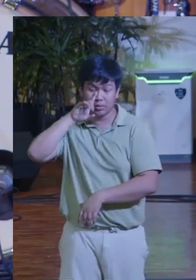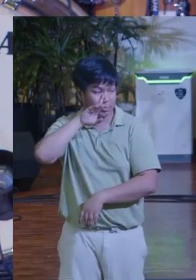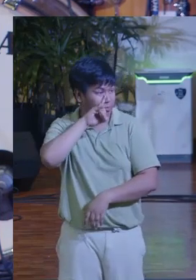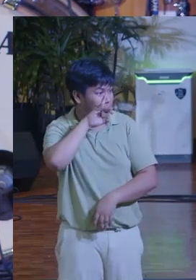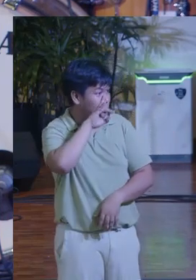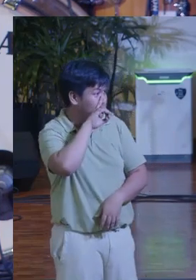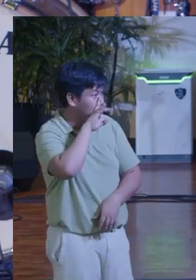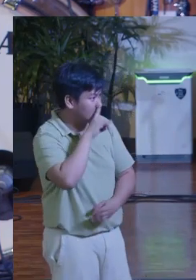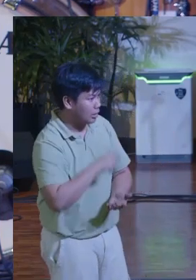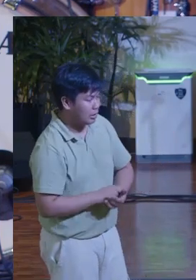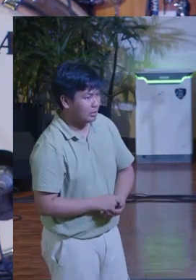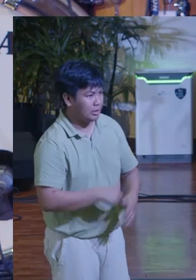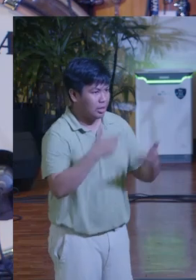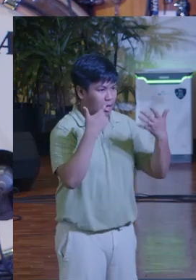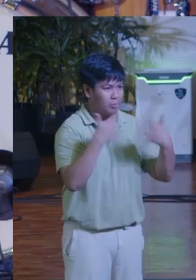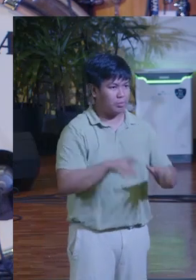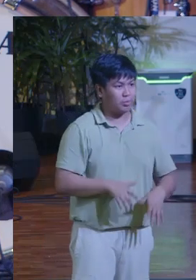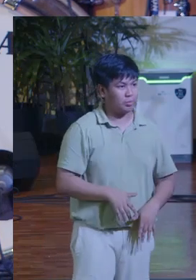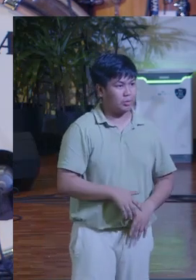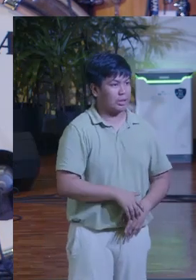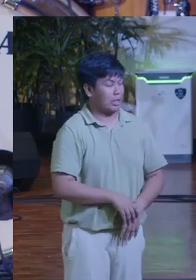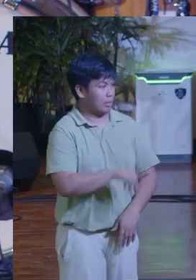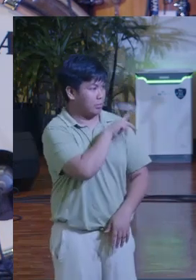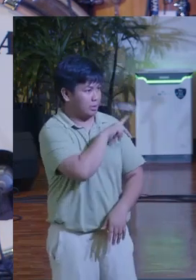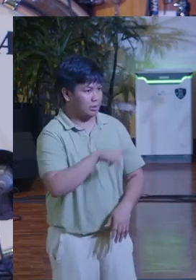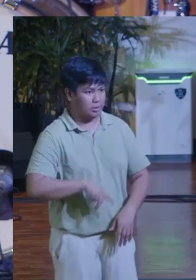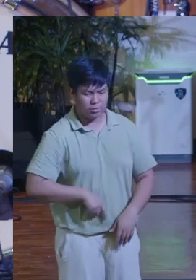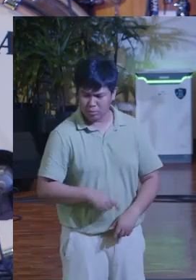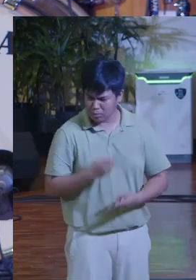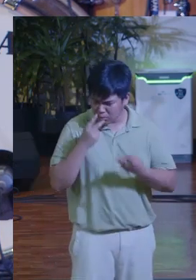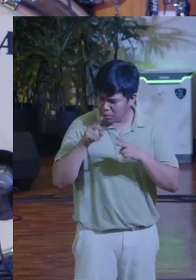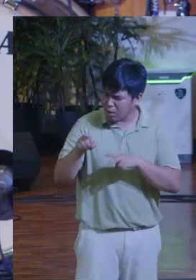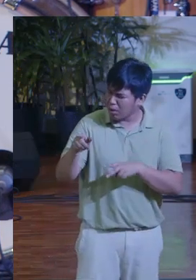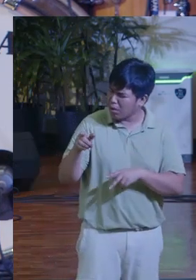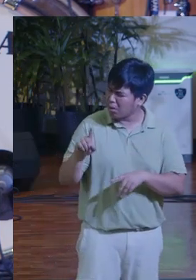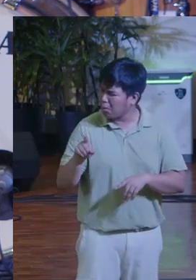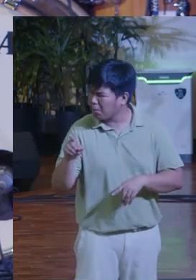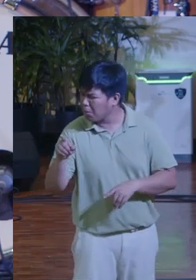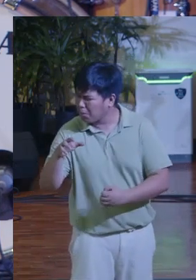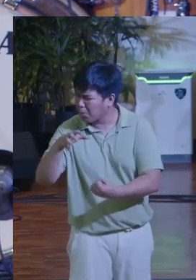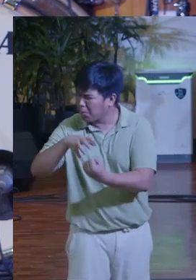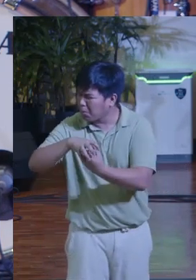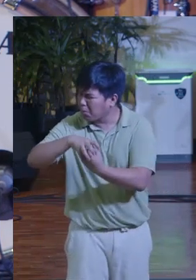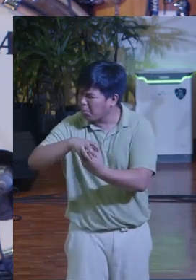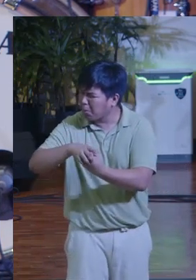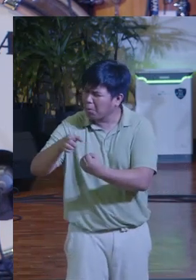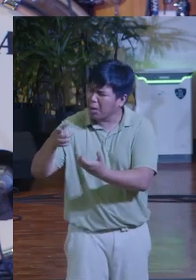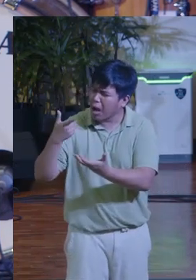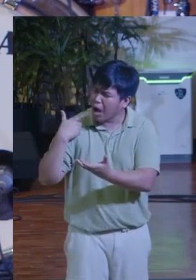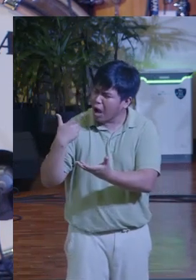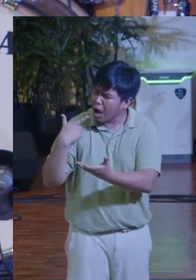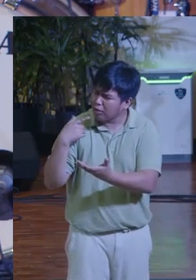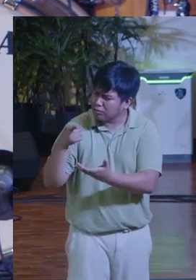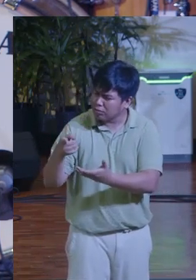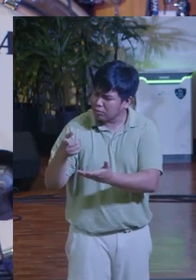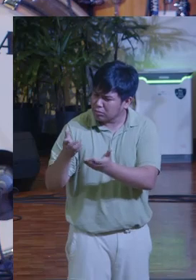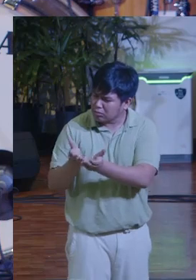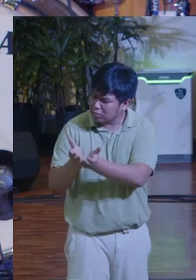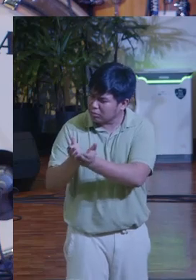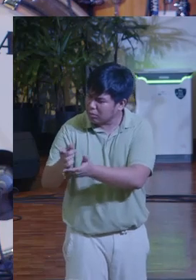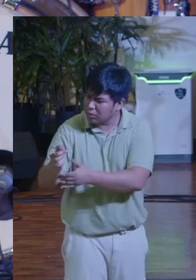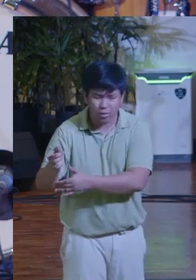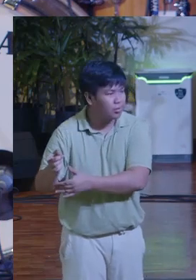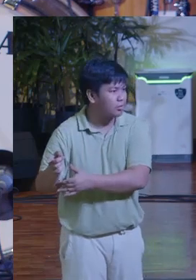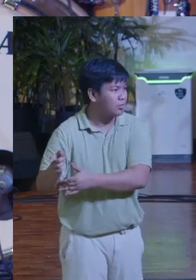at doon napansin niya ang basket ni Moses among the reeds kung saan pinalutang